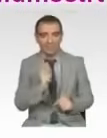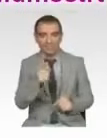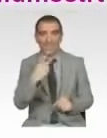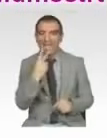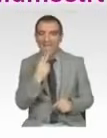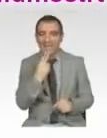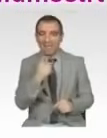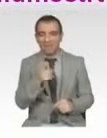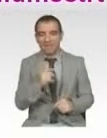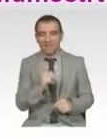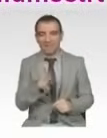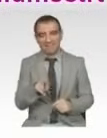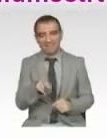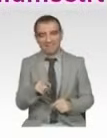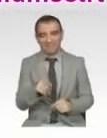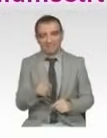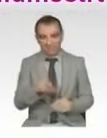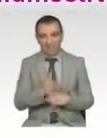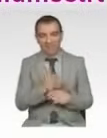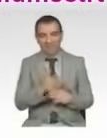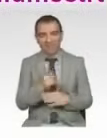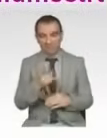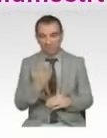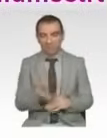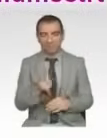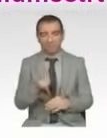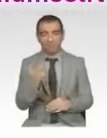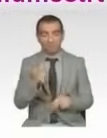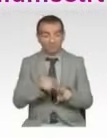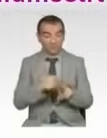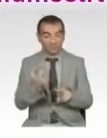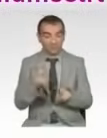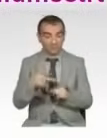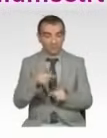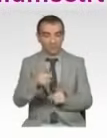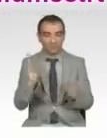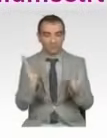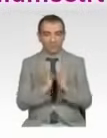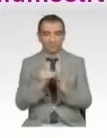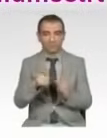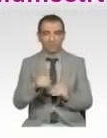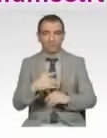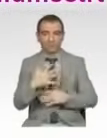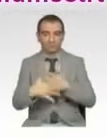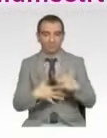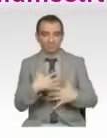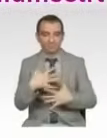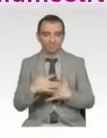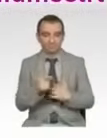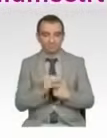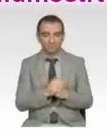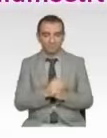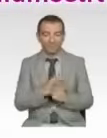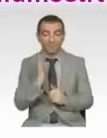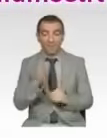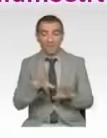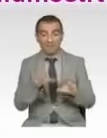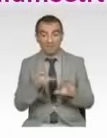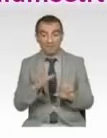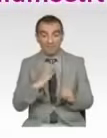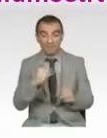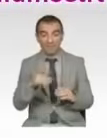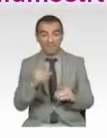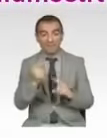Uyuz insan. Uyuz. Hala görülüyor mu deyince, evet, çok uyuz bir arkadaşım var. Evet. Uyuz önleme yardımcı karışım. Evet. Çok etkili. Yine bu da